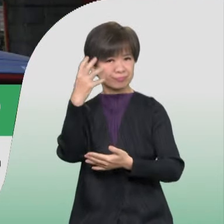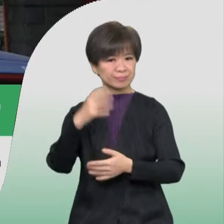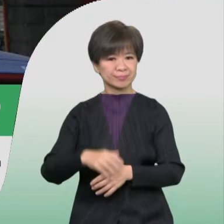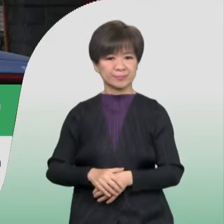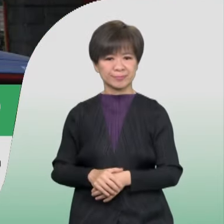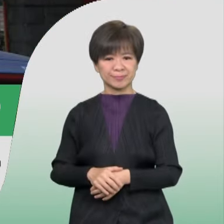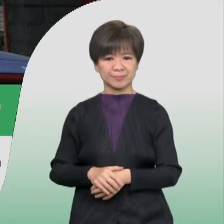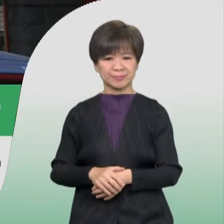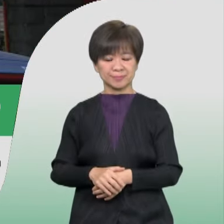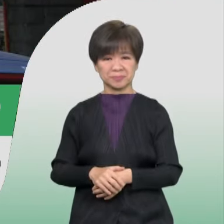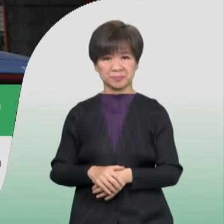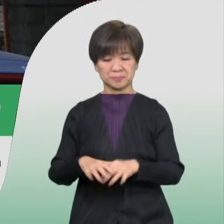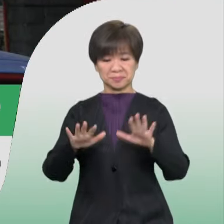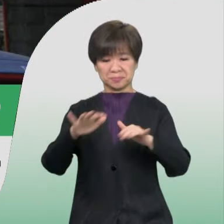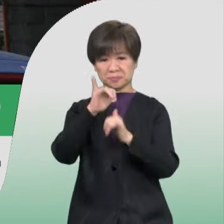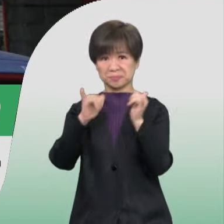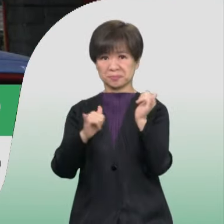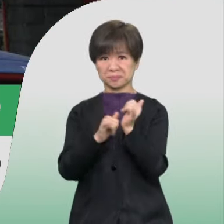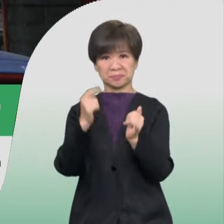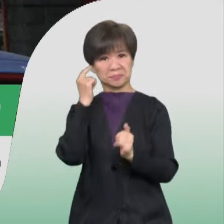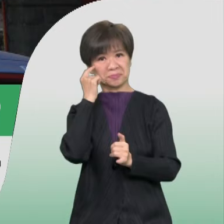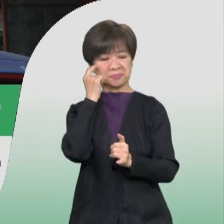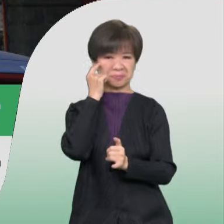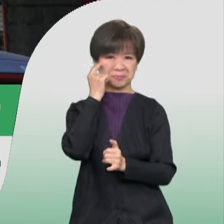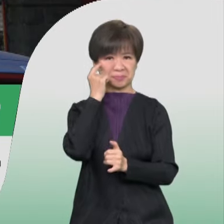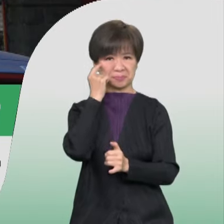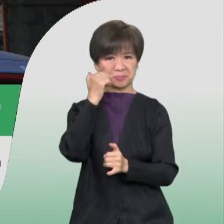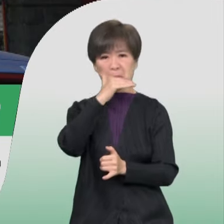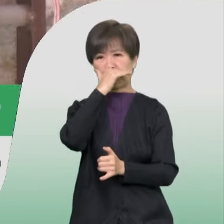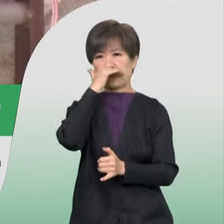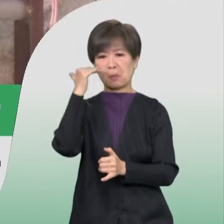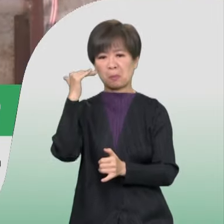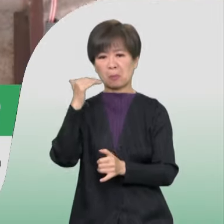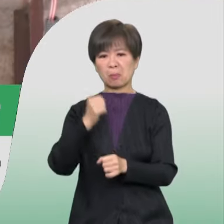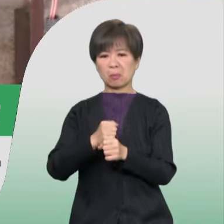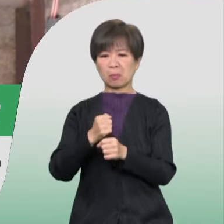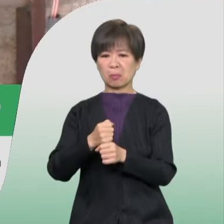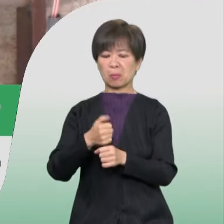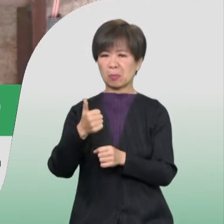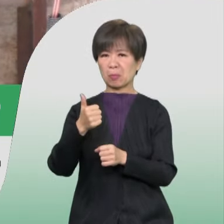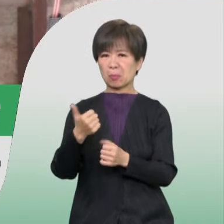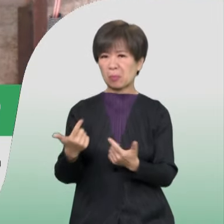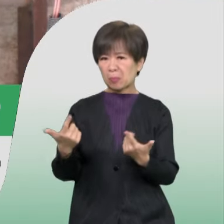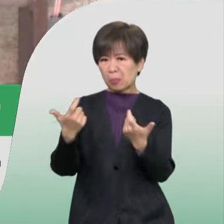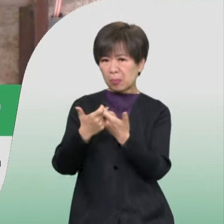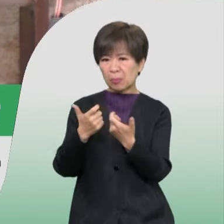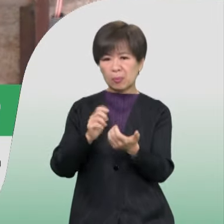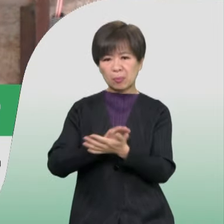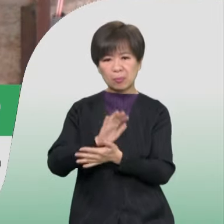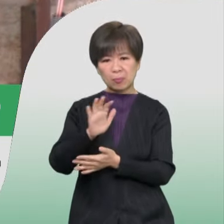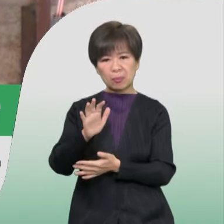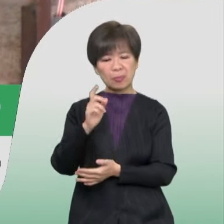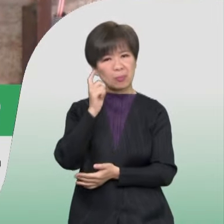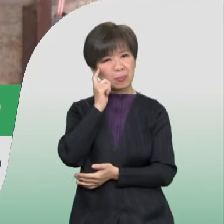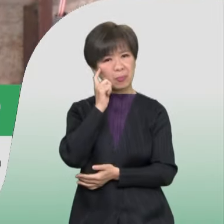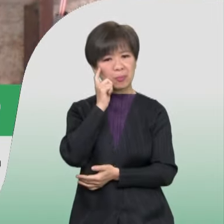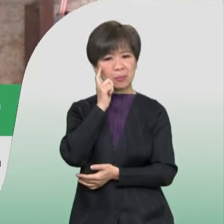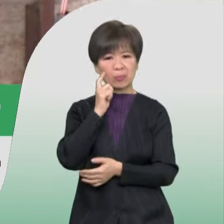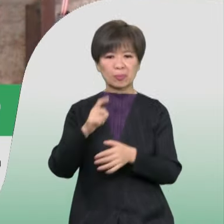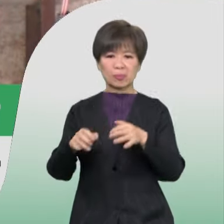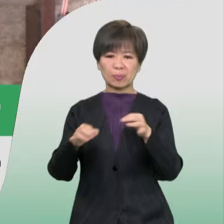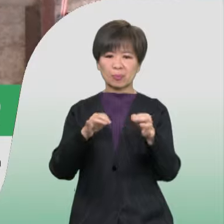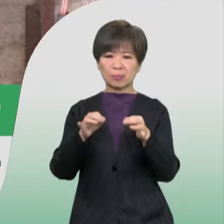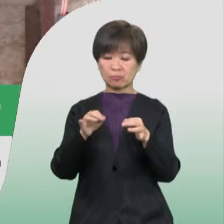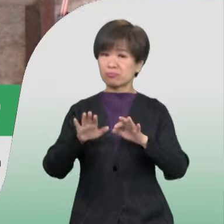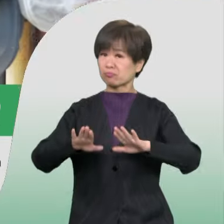咩较现代哦，按做起来还像两种搭配起来吼，生意又效果